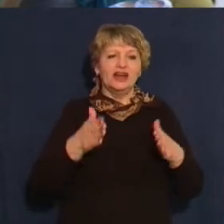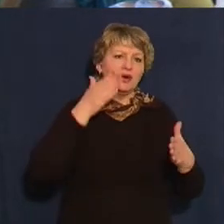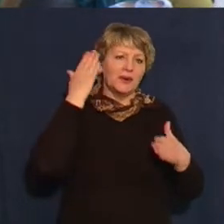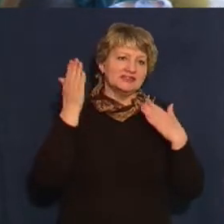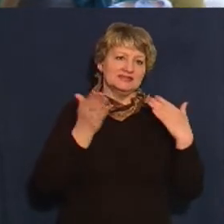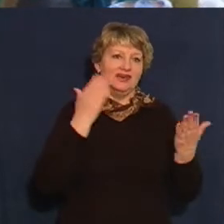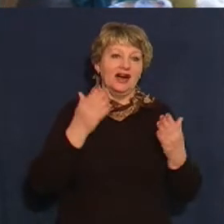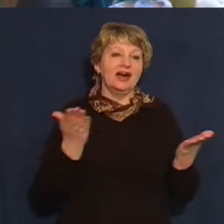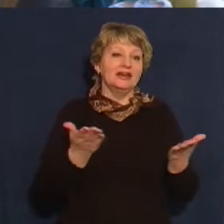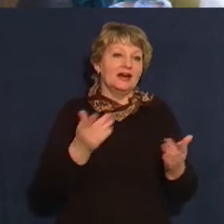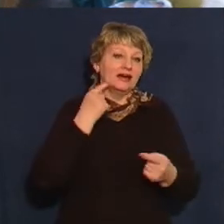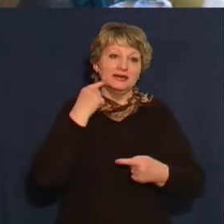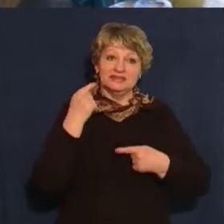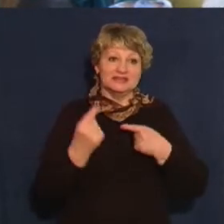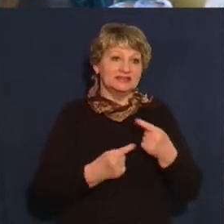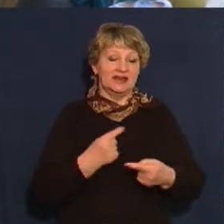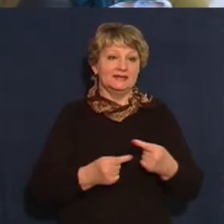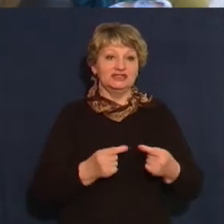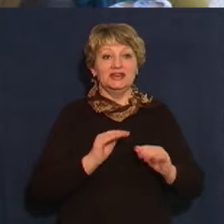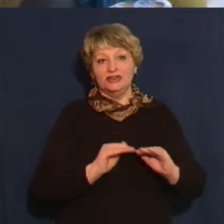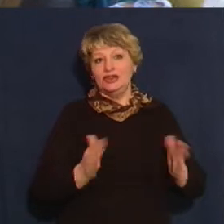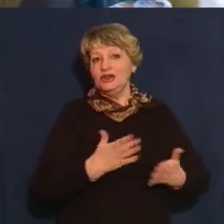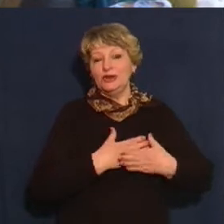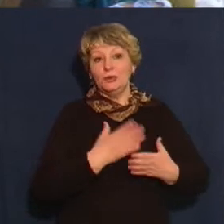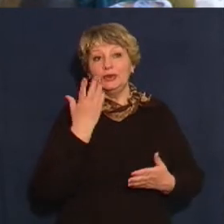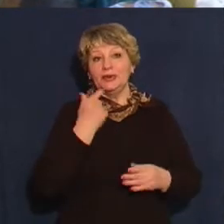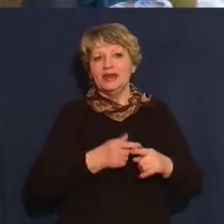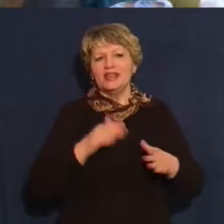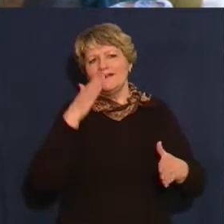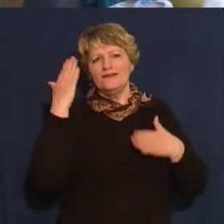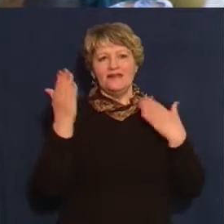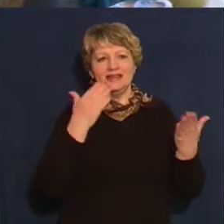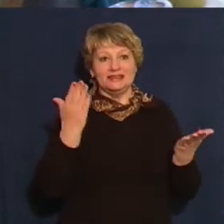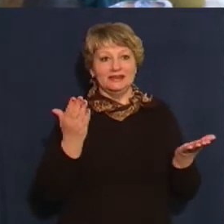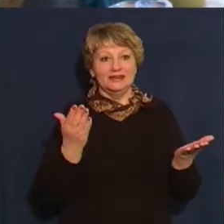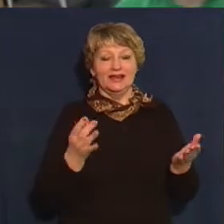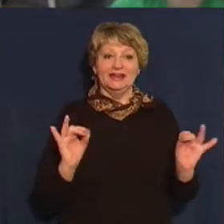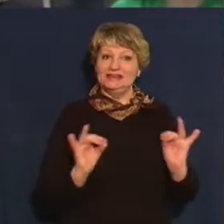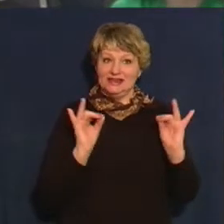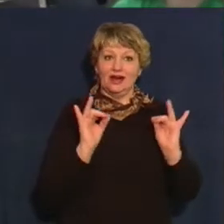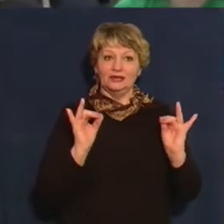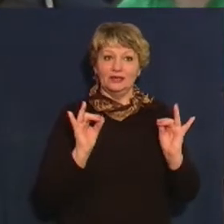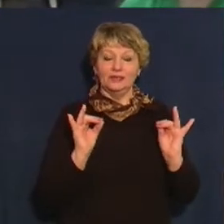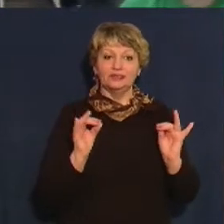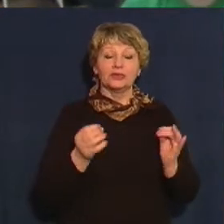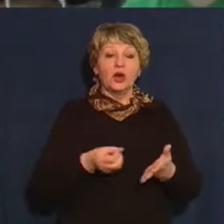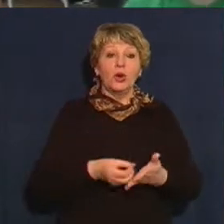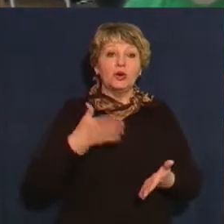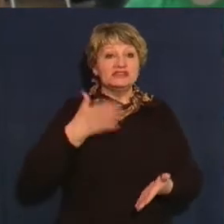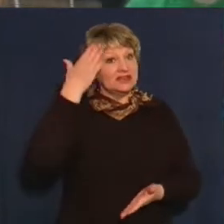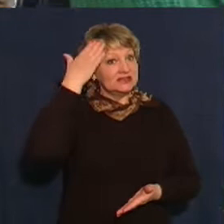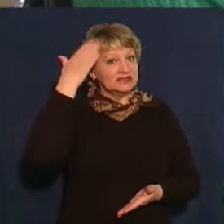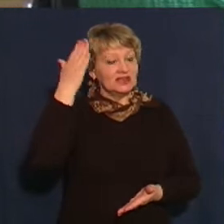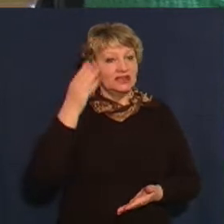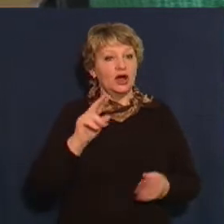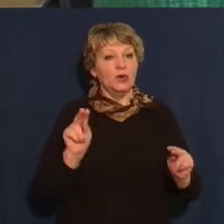яке завжди діти люблять, коли це весело і коли це цікаво. Оцінюють знання школярів вчителі